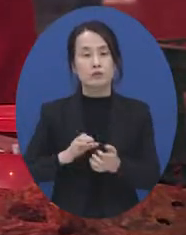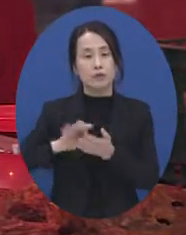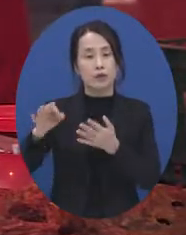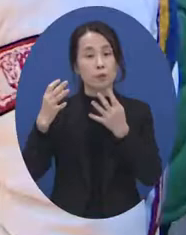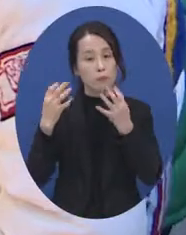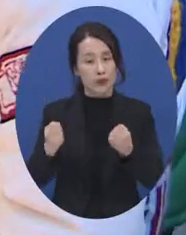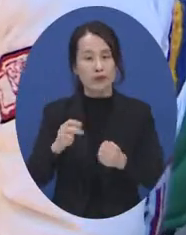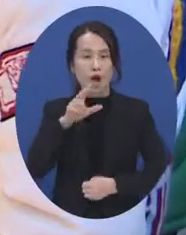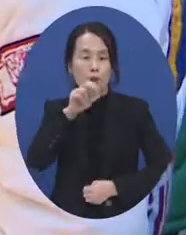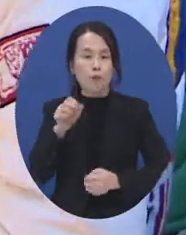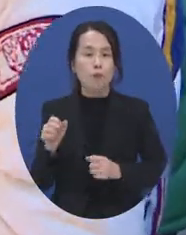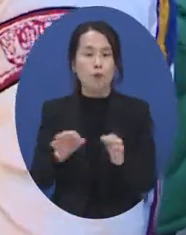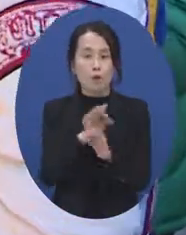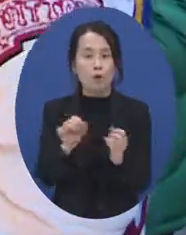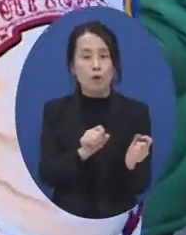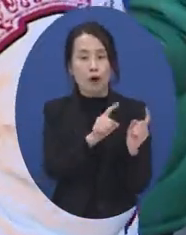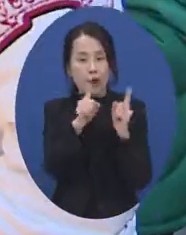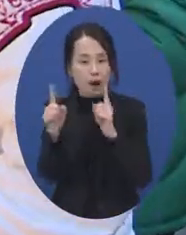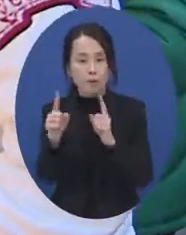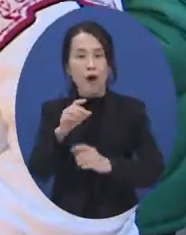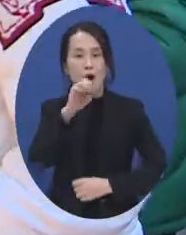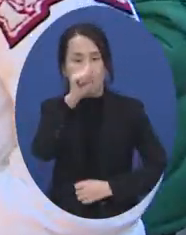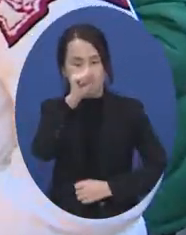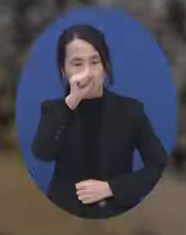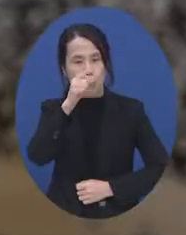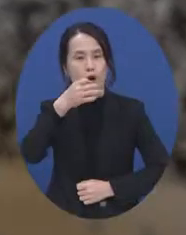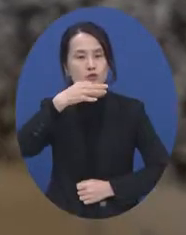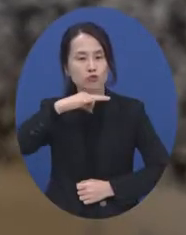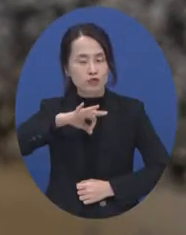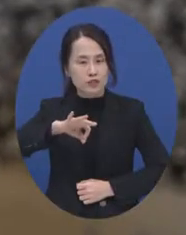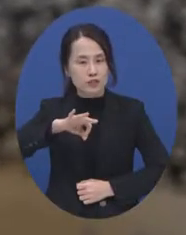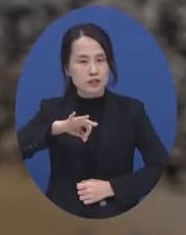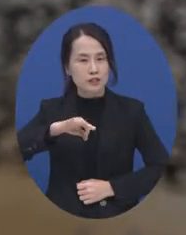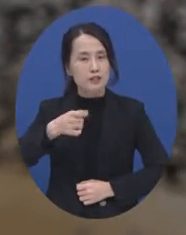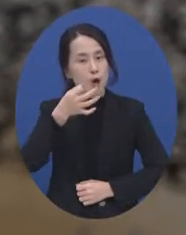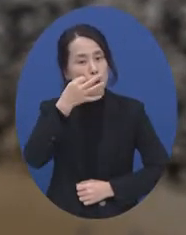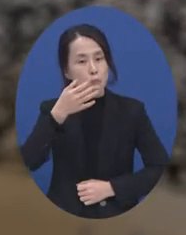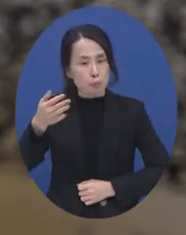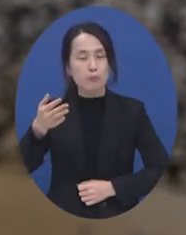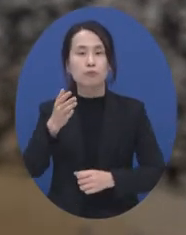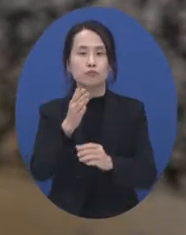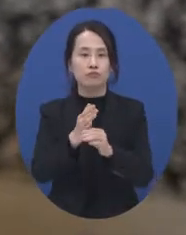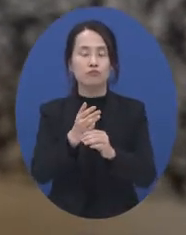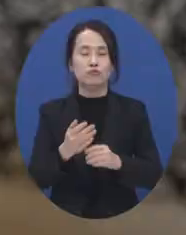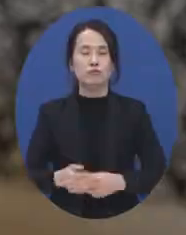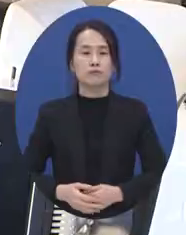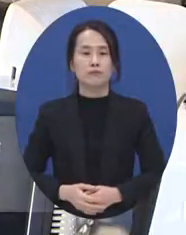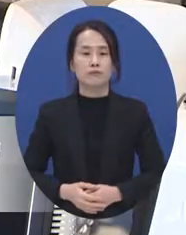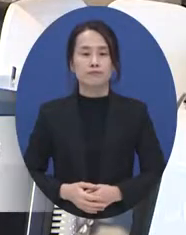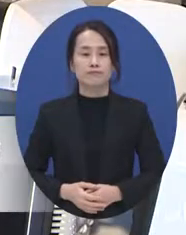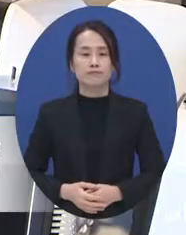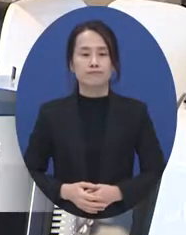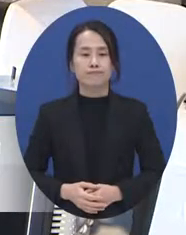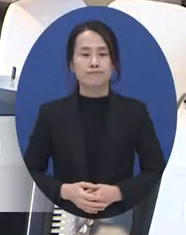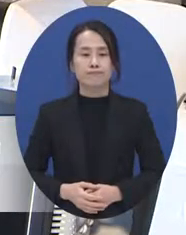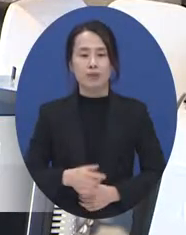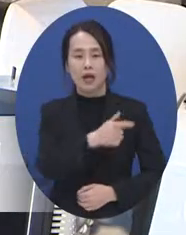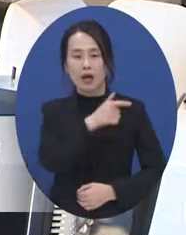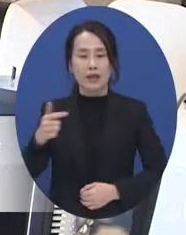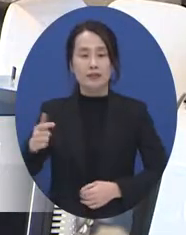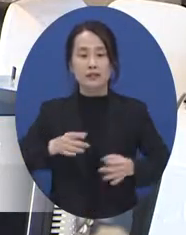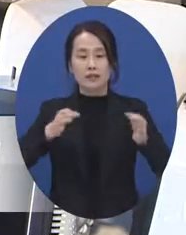쓰여 골목 상권을 살리는 착한 화폐의 정책 효과가 가시적인 데이터로 나타난 것으로 보입니다. 아무래도 이제